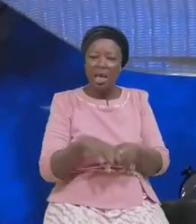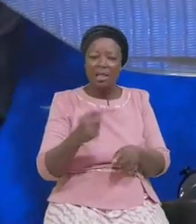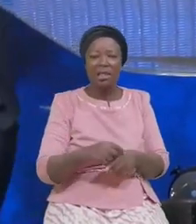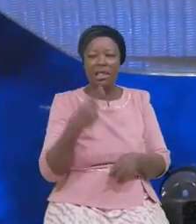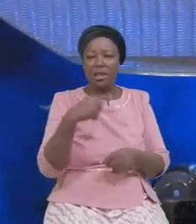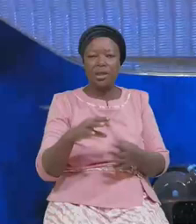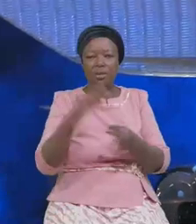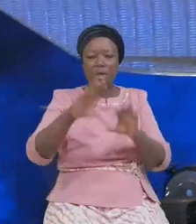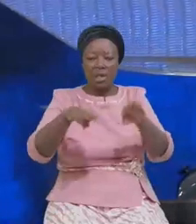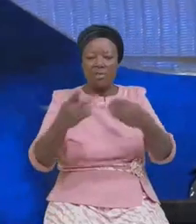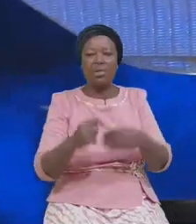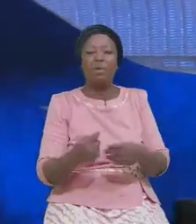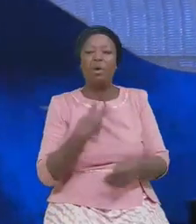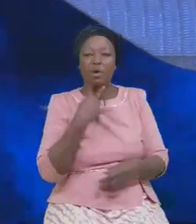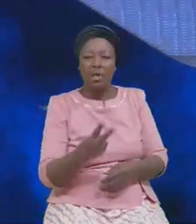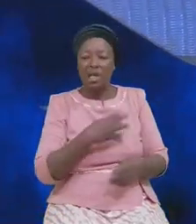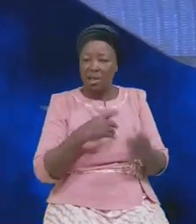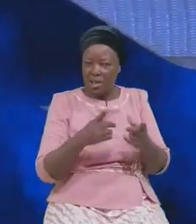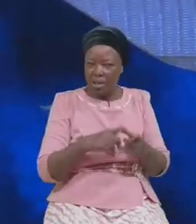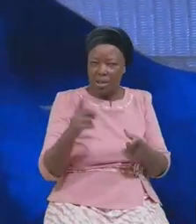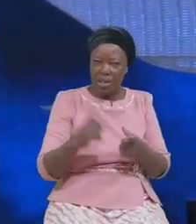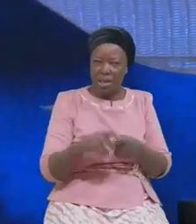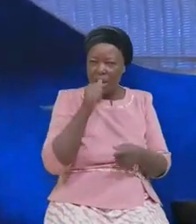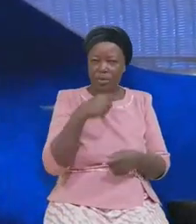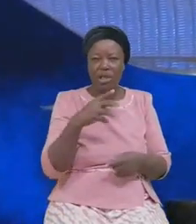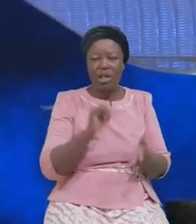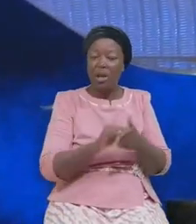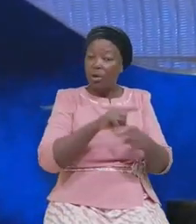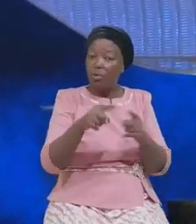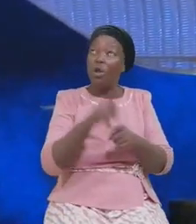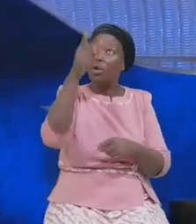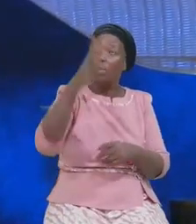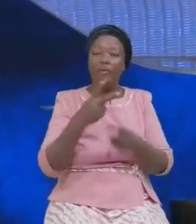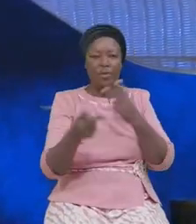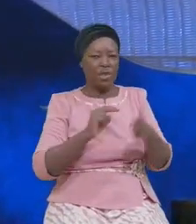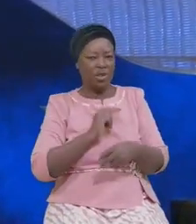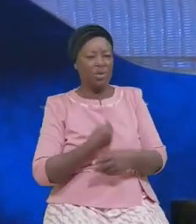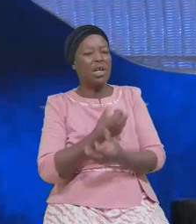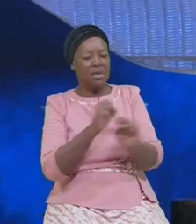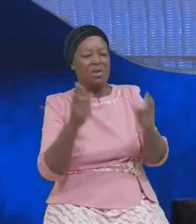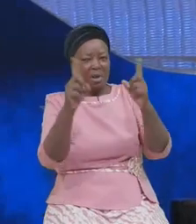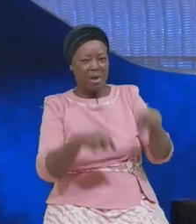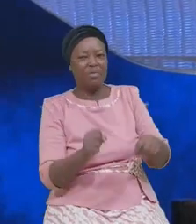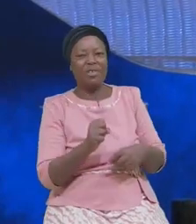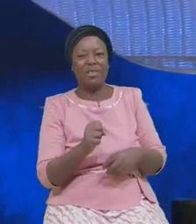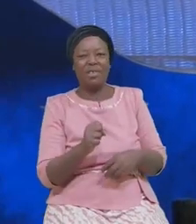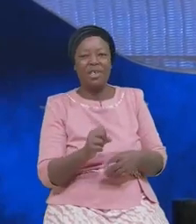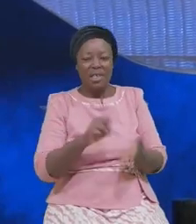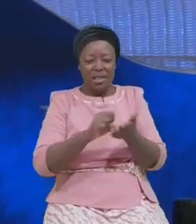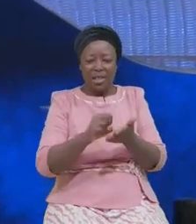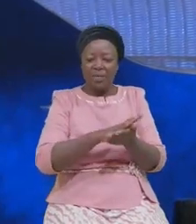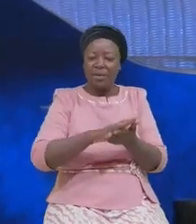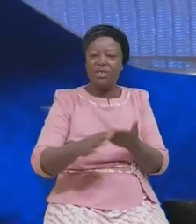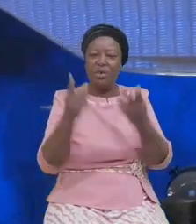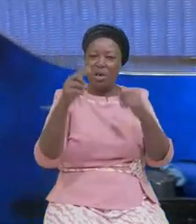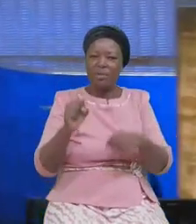s'exprimer. Et je suis en train de vous dire que lorsque Dieu nous visite, le salut vient, la sanctification vient aussi,